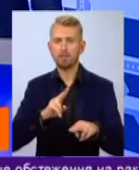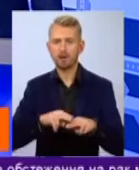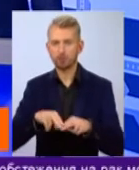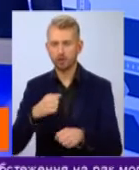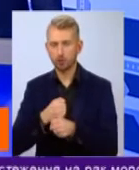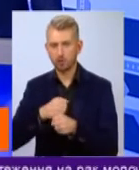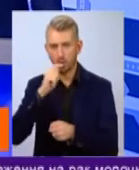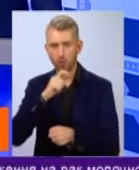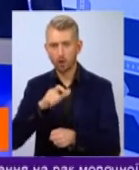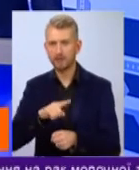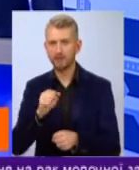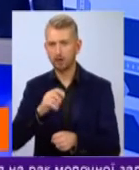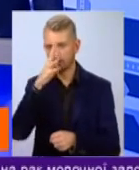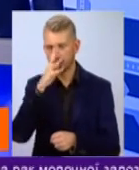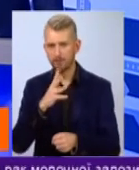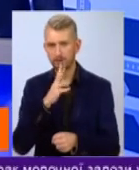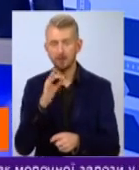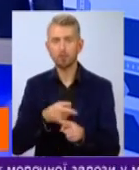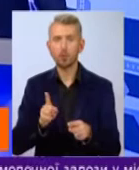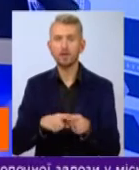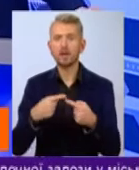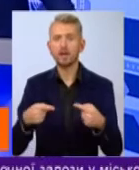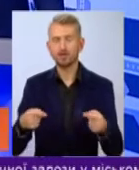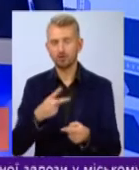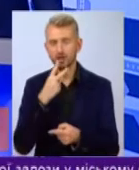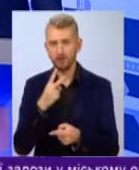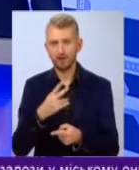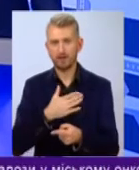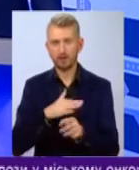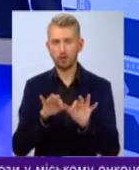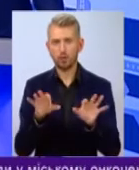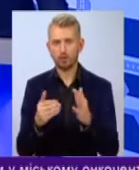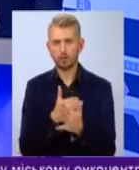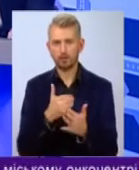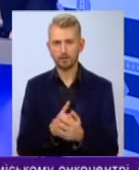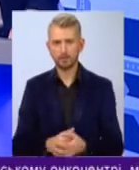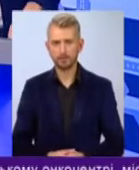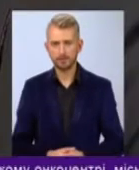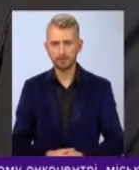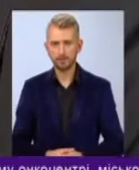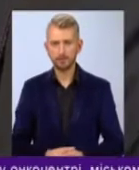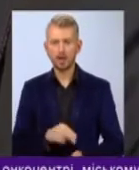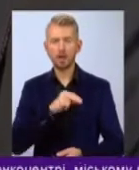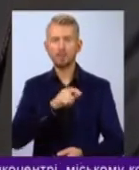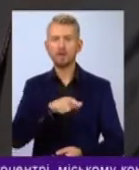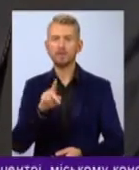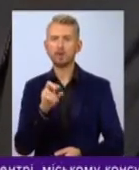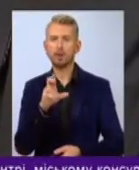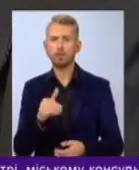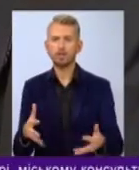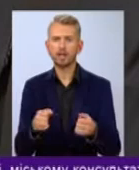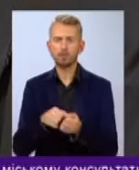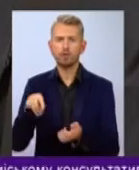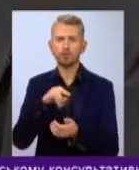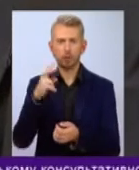зробили українці за 4 місяці. Про це та інше дивіться наш огляд. Працівники НАБУ затримали в аеропорту